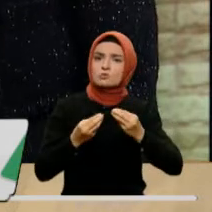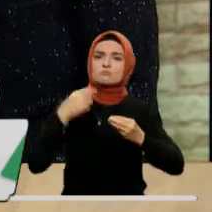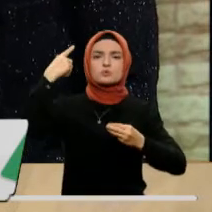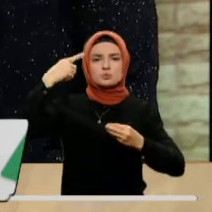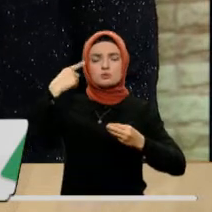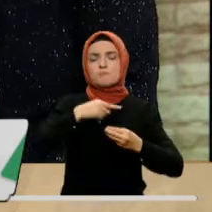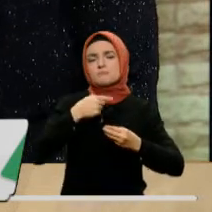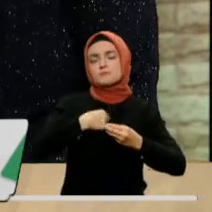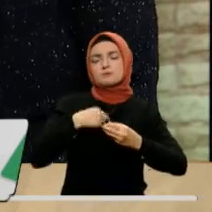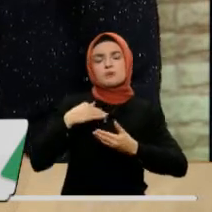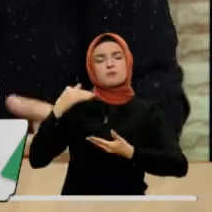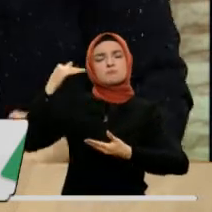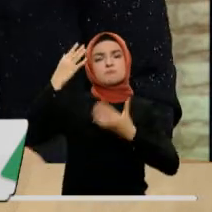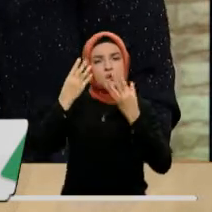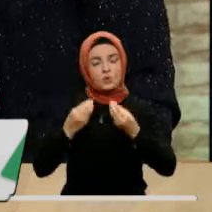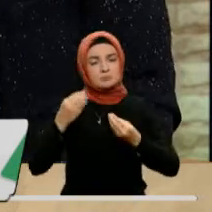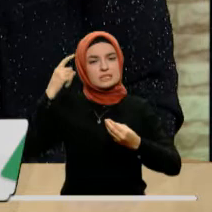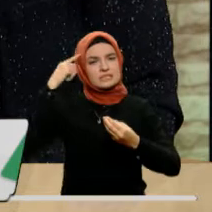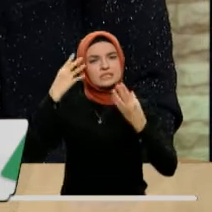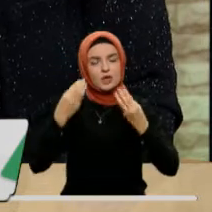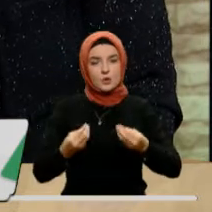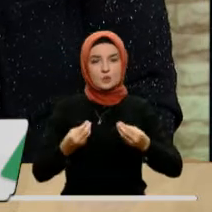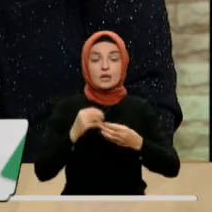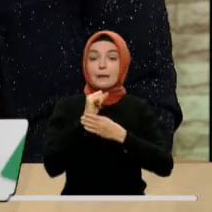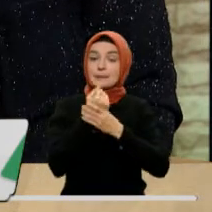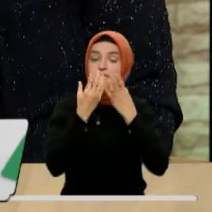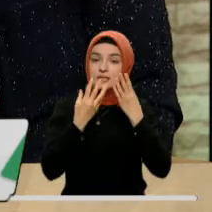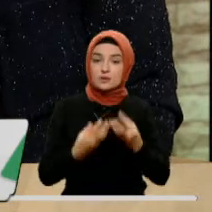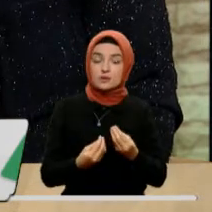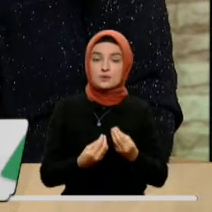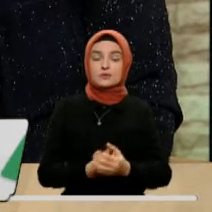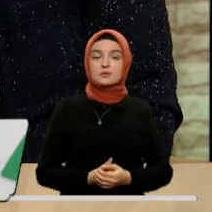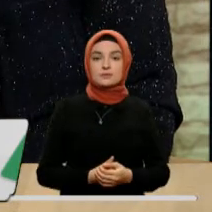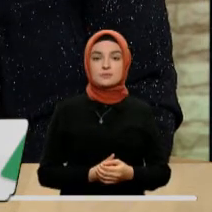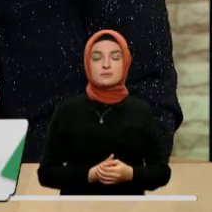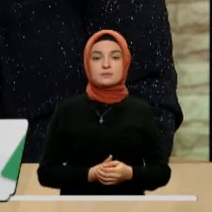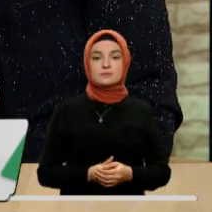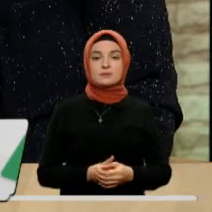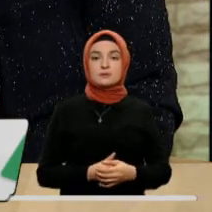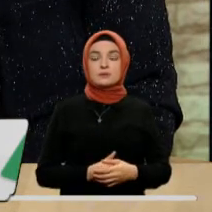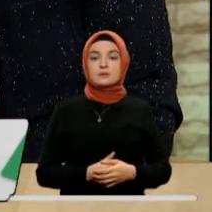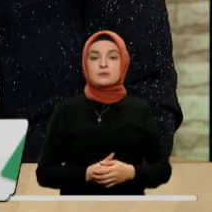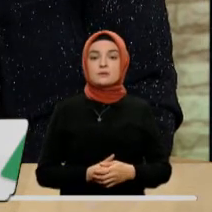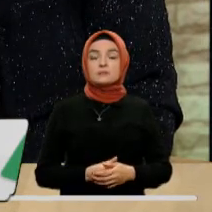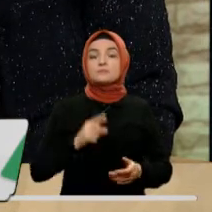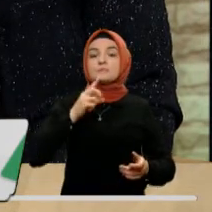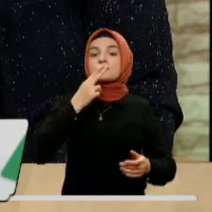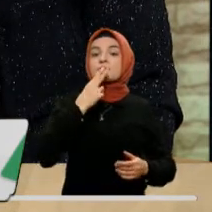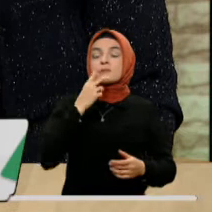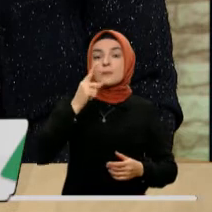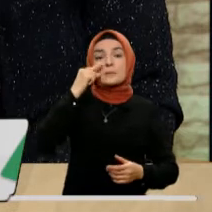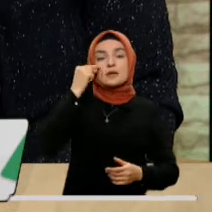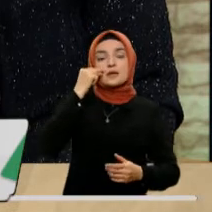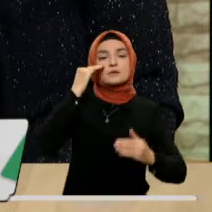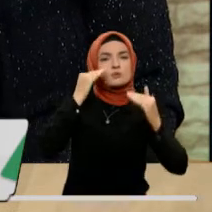eriştik. Gerek zihinsel gelişim anlamında, gerek meslek ve benzeri diğer şeyler anlamında. Bir hanımla ya da bir erkekle